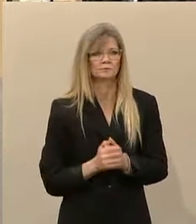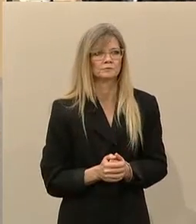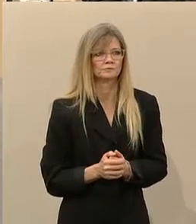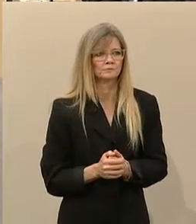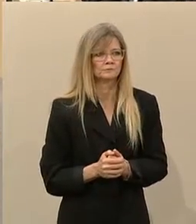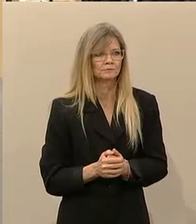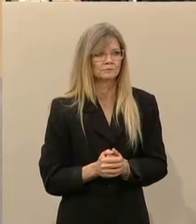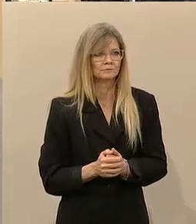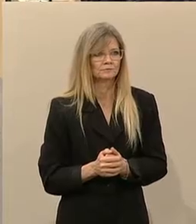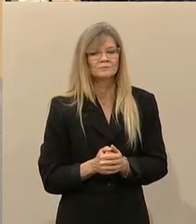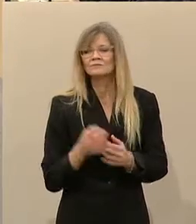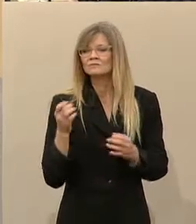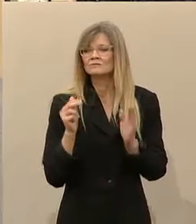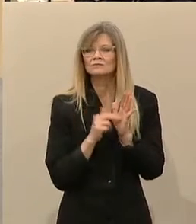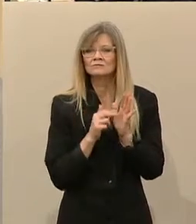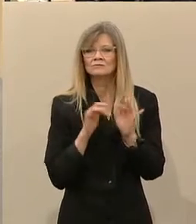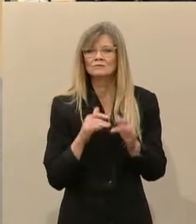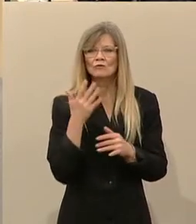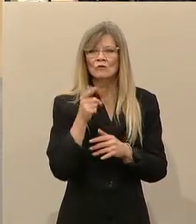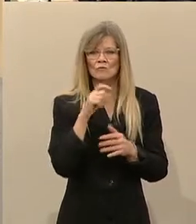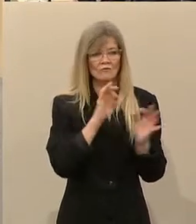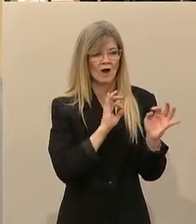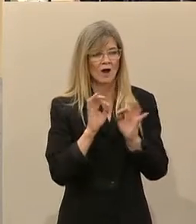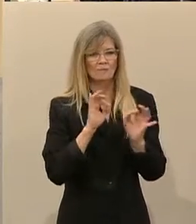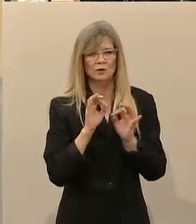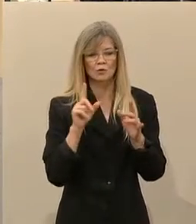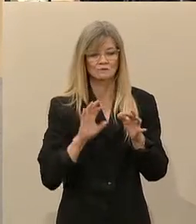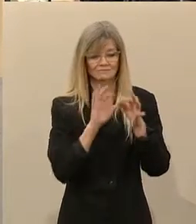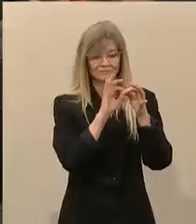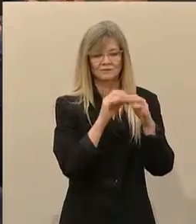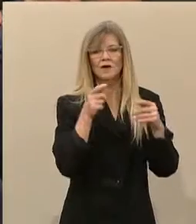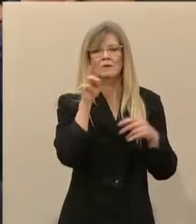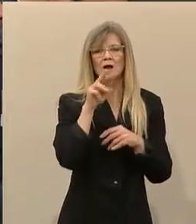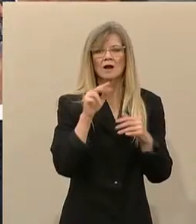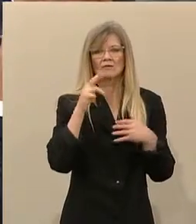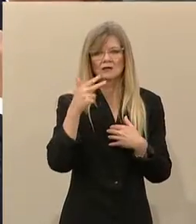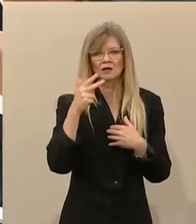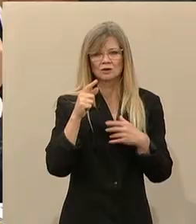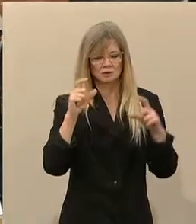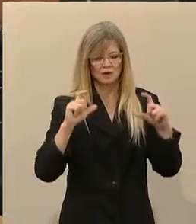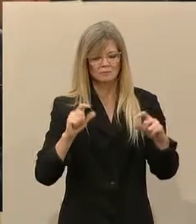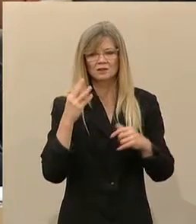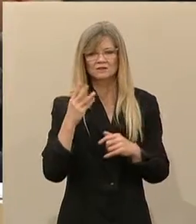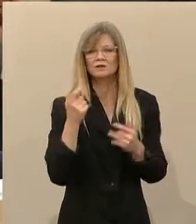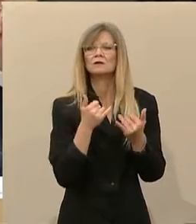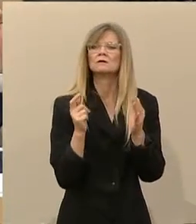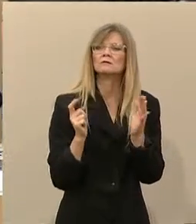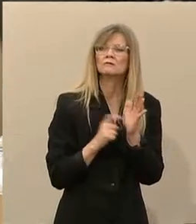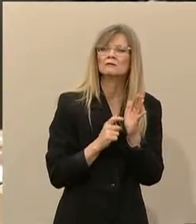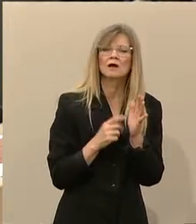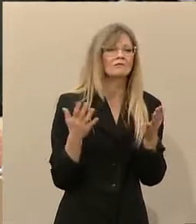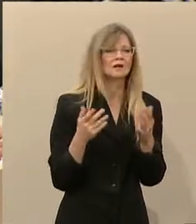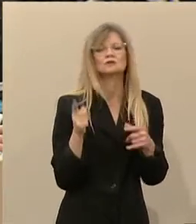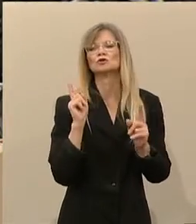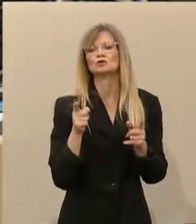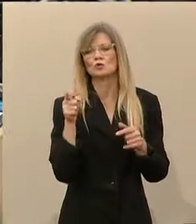von der SPÖ anwesend, was ich gerade sehe. § 33 Absatz 4 der Geschäftsordnung gestellte Verlangen vor, eine